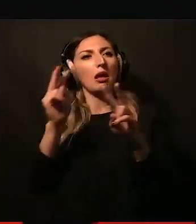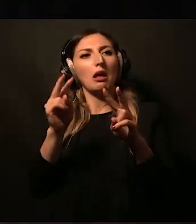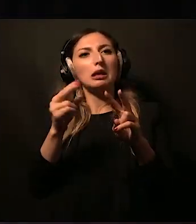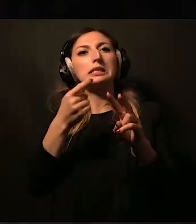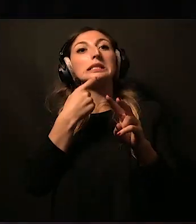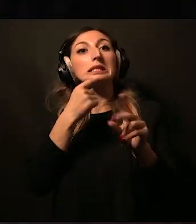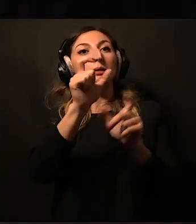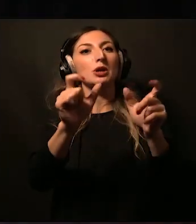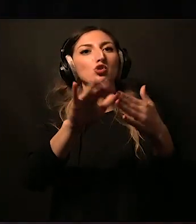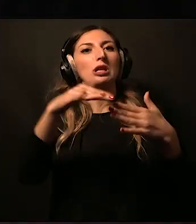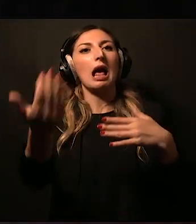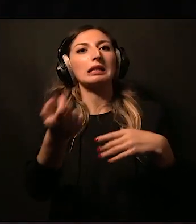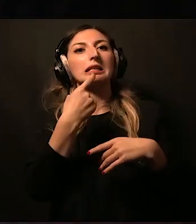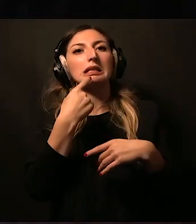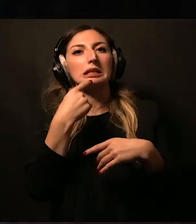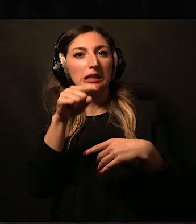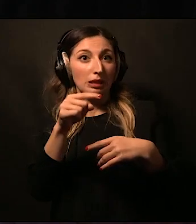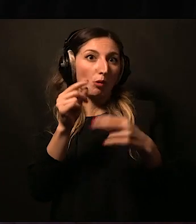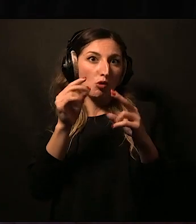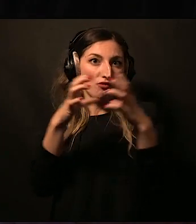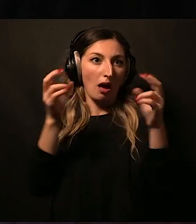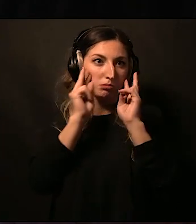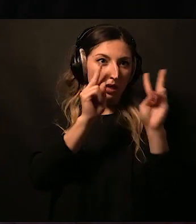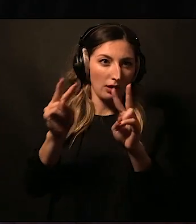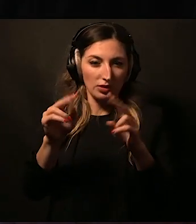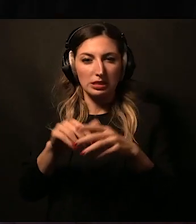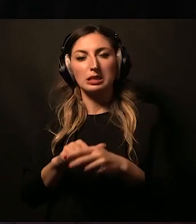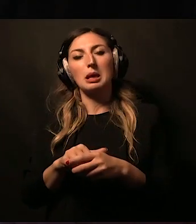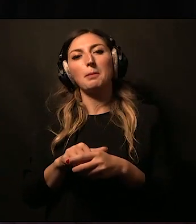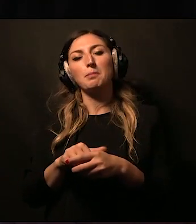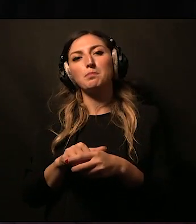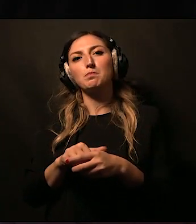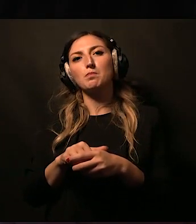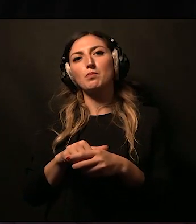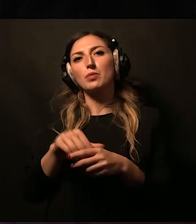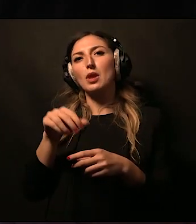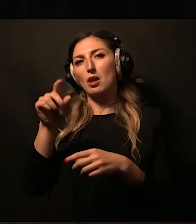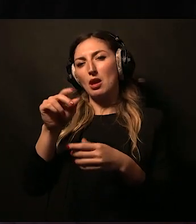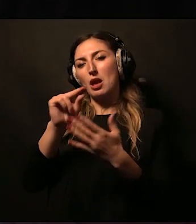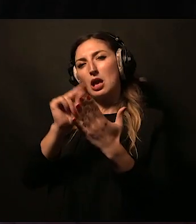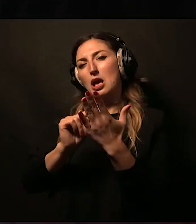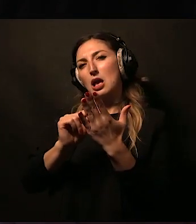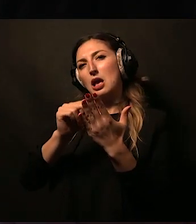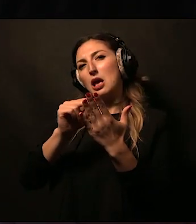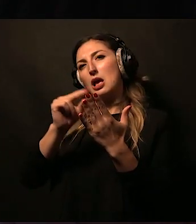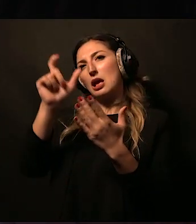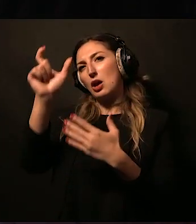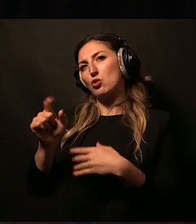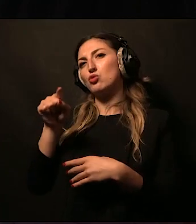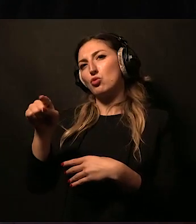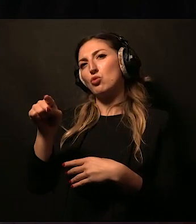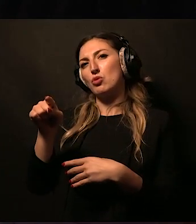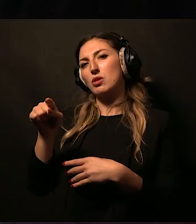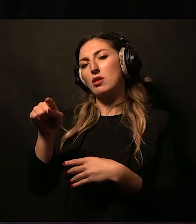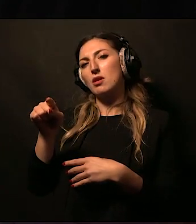tiene tanto a precisar che fin da bambini dentro di noi portiamo vizi